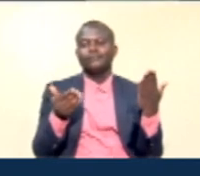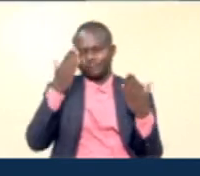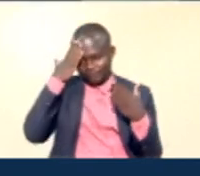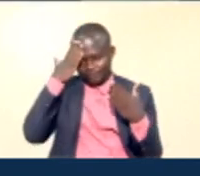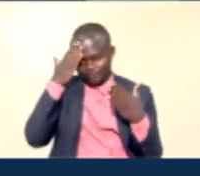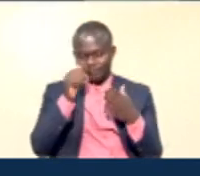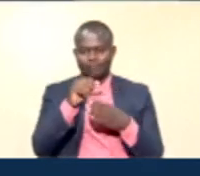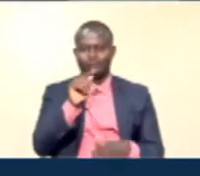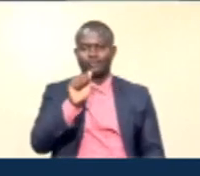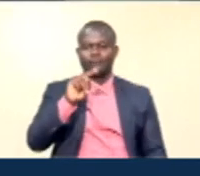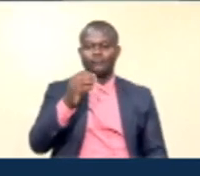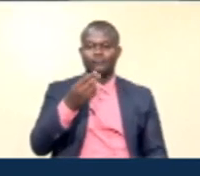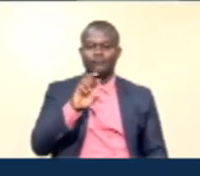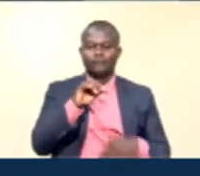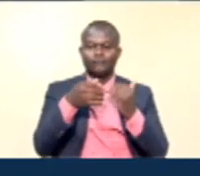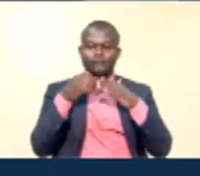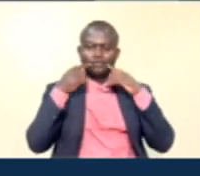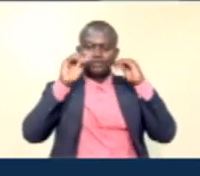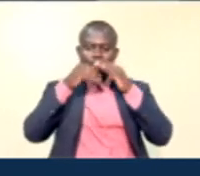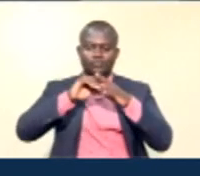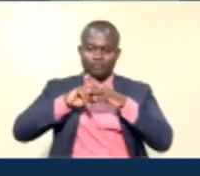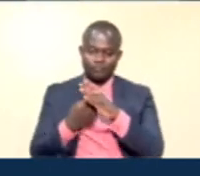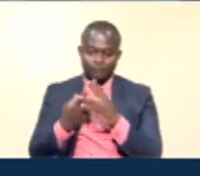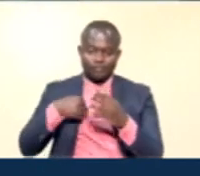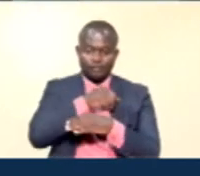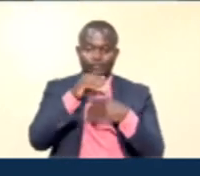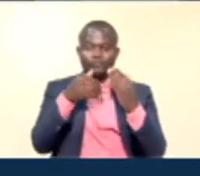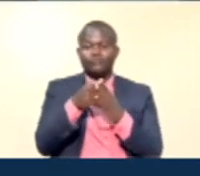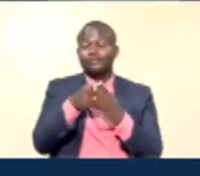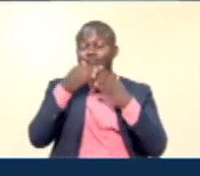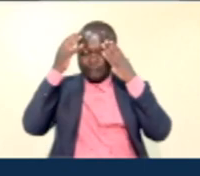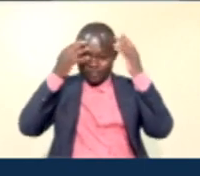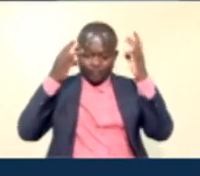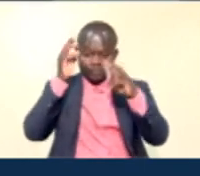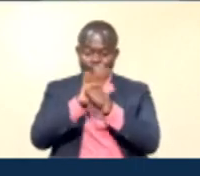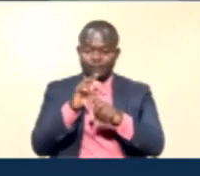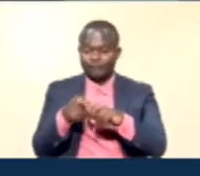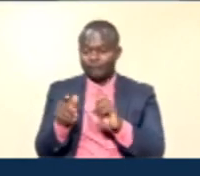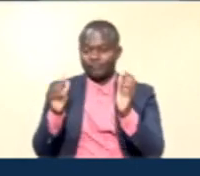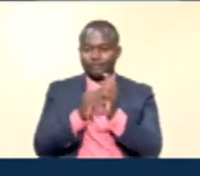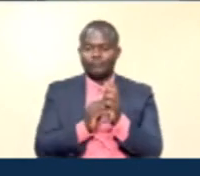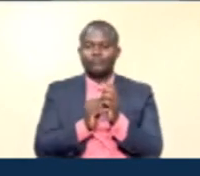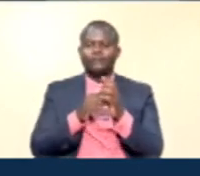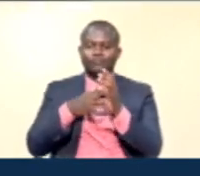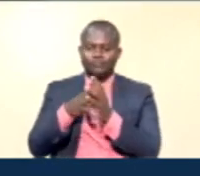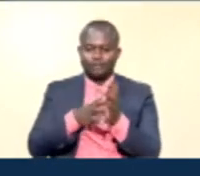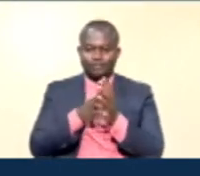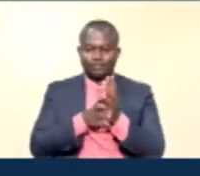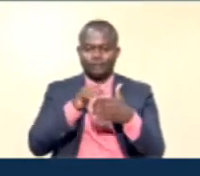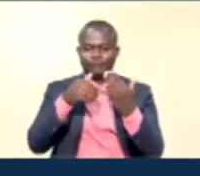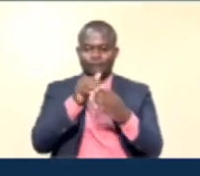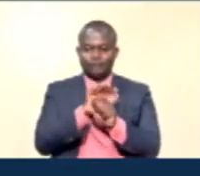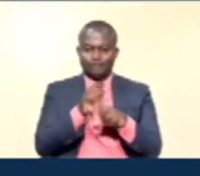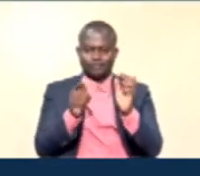arabizi kanuhere Ruth Christmas avuga ko mu gutangira yari afite impungenge nyinshi zitandukanye ndetse n'abamucaga intege bari